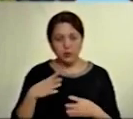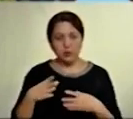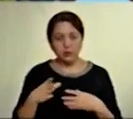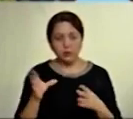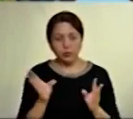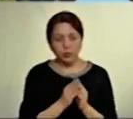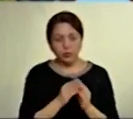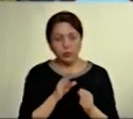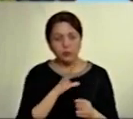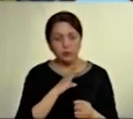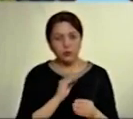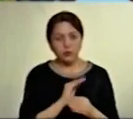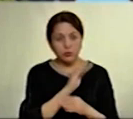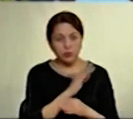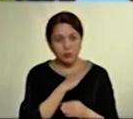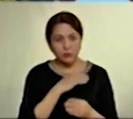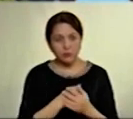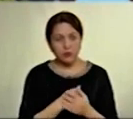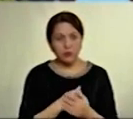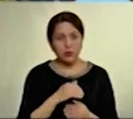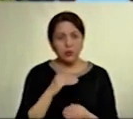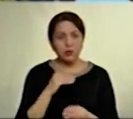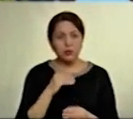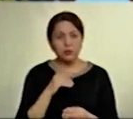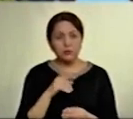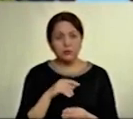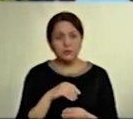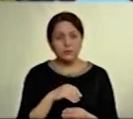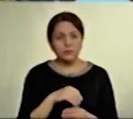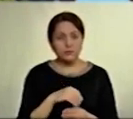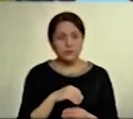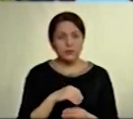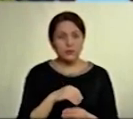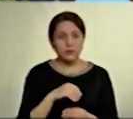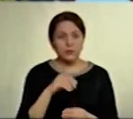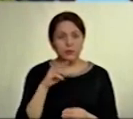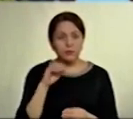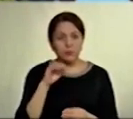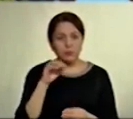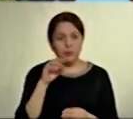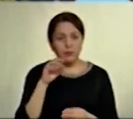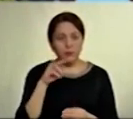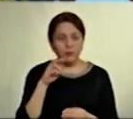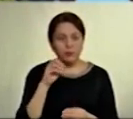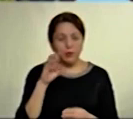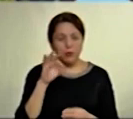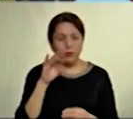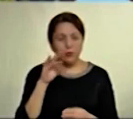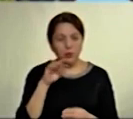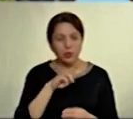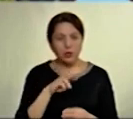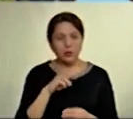Makedoniya davlati, ya'ni Filip II hukmronligi davrida, ya'ni Pioniya, ya'ni miloddan avvalgi